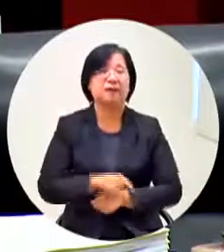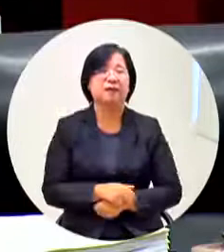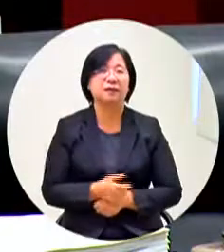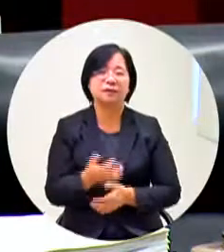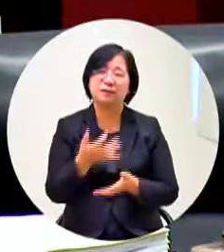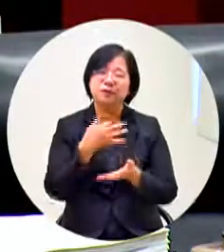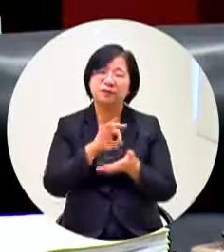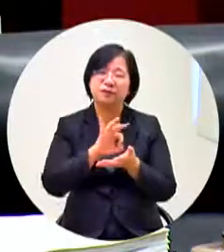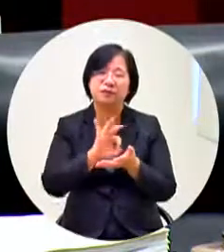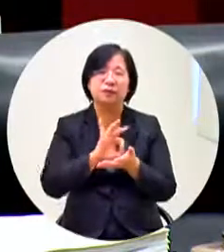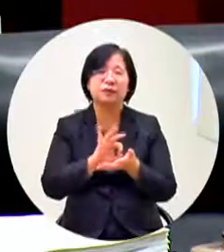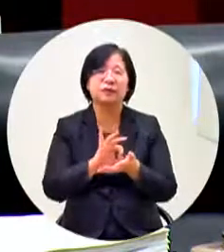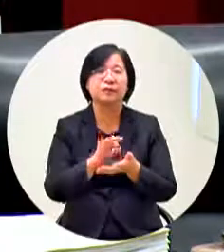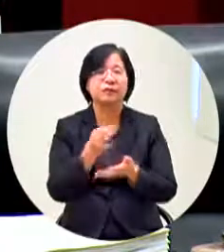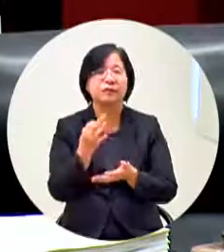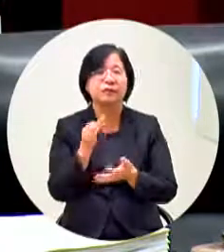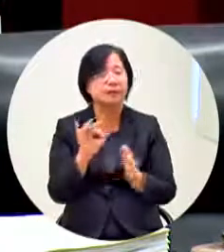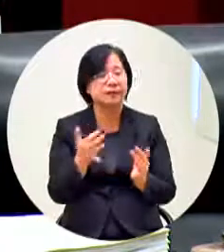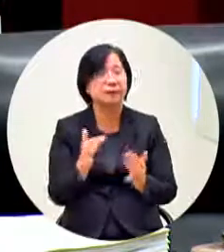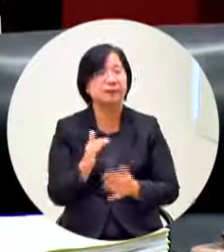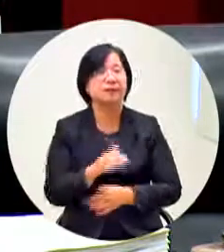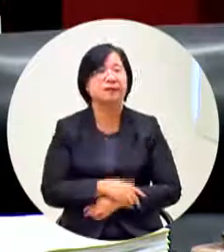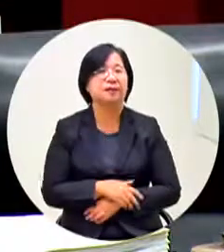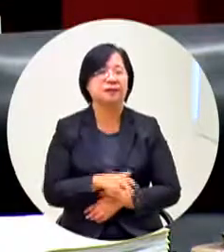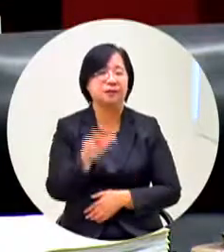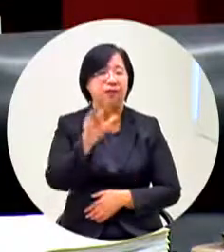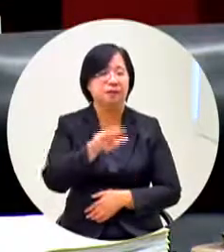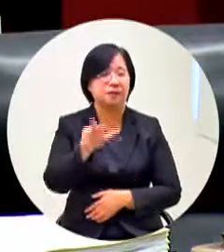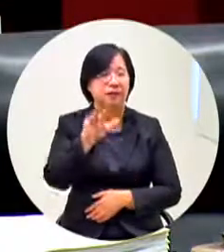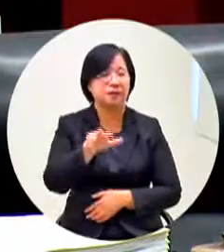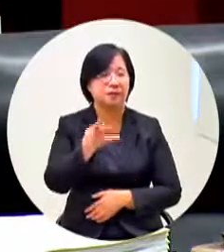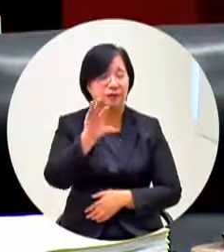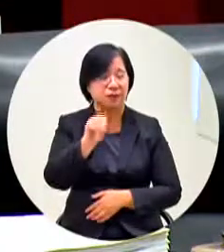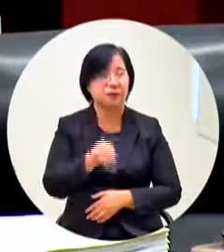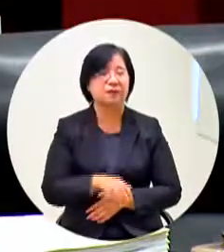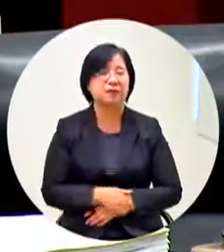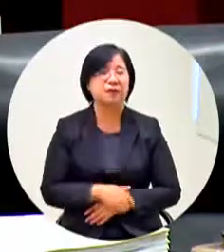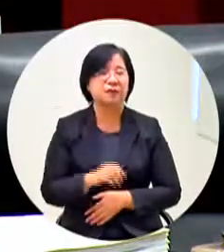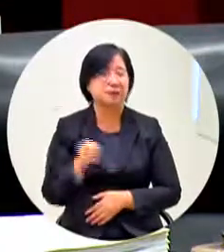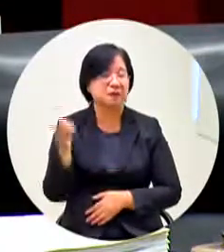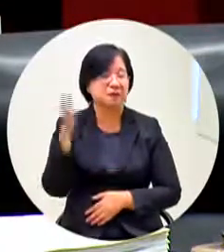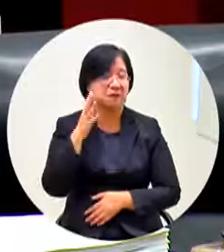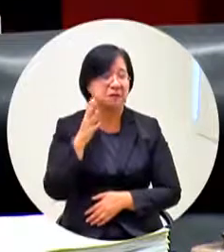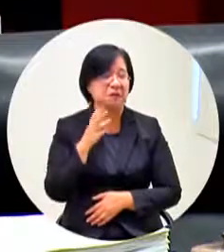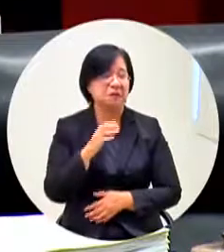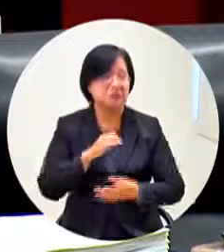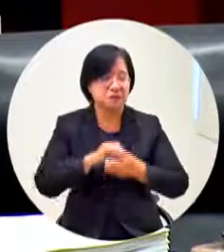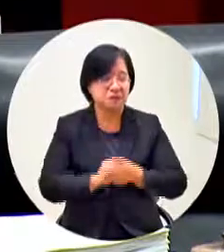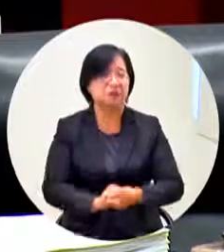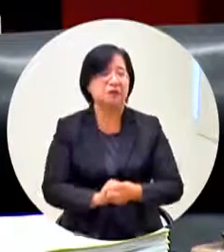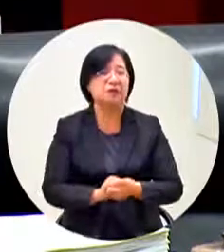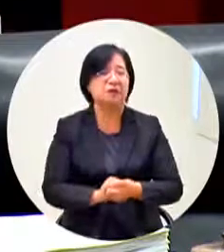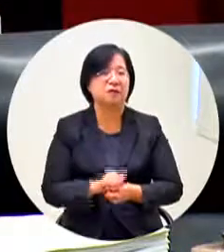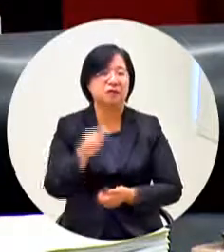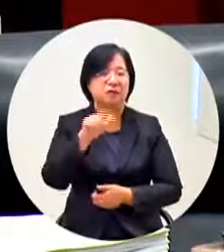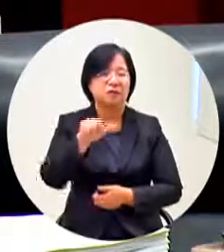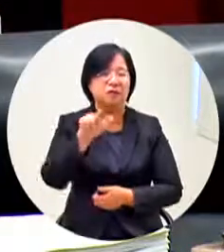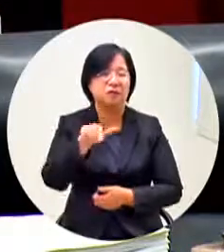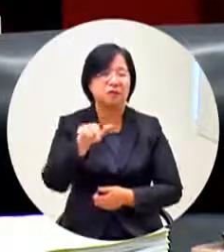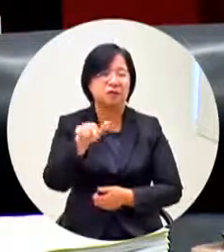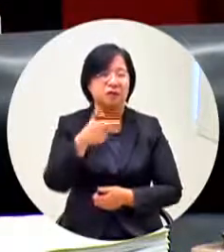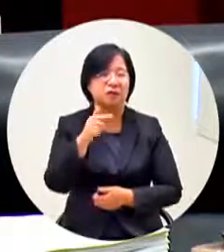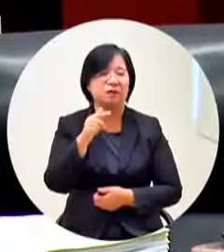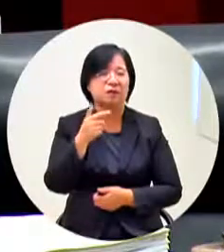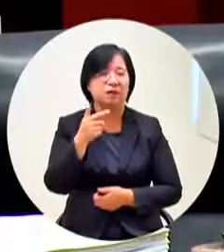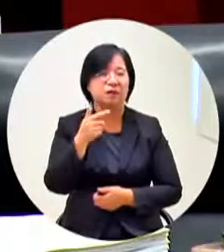有，我记得那时候是讲8000万呐、啊，但是后来听说绝标是6600多万呐、啊、哈，还